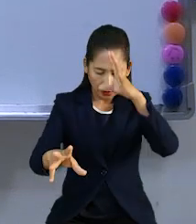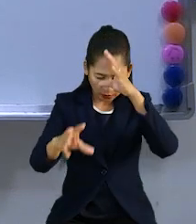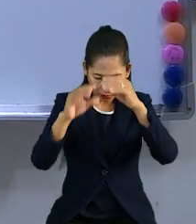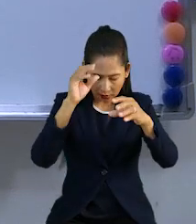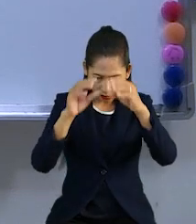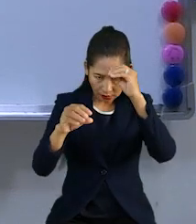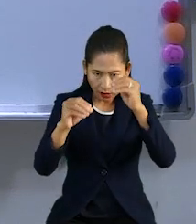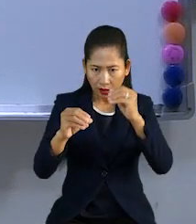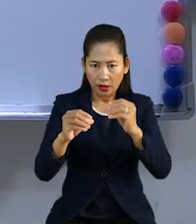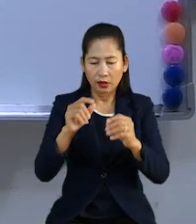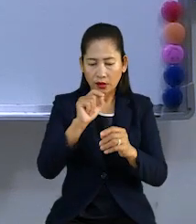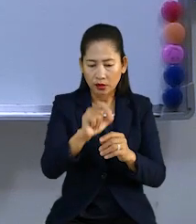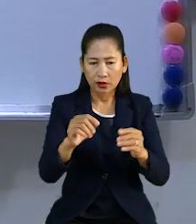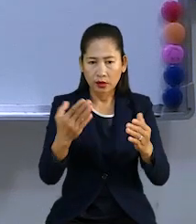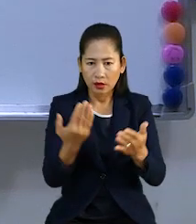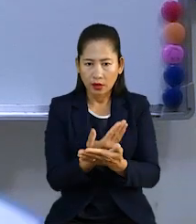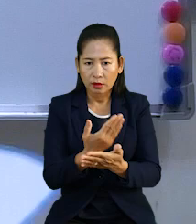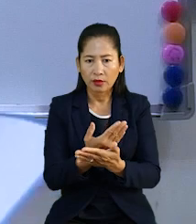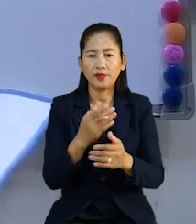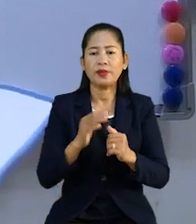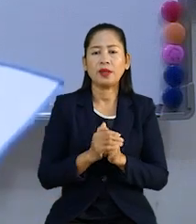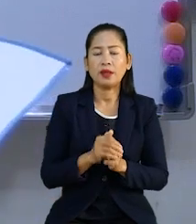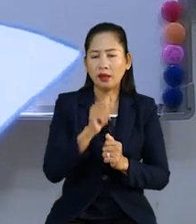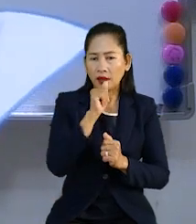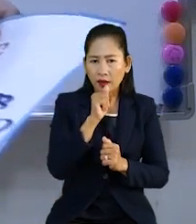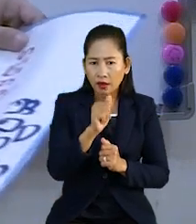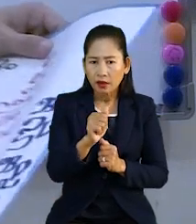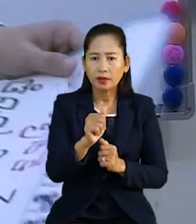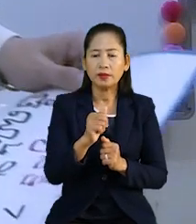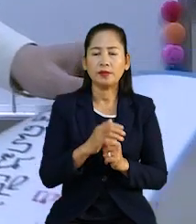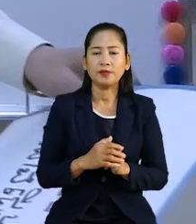xà, nơi chấm nịch thầm mùi tiết, cứ